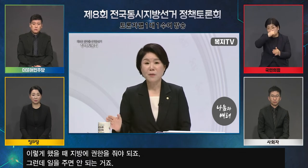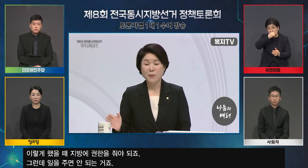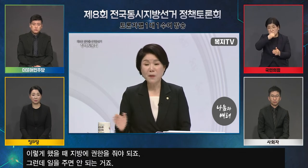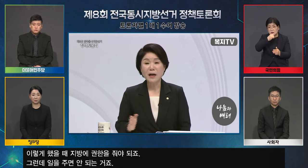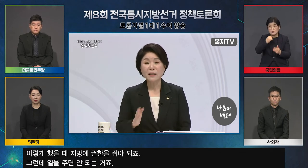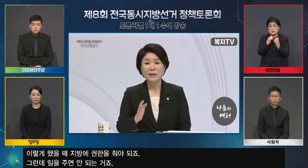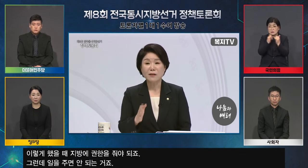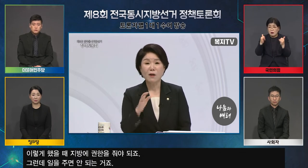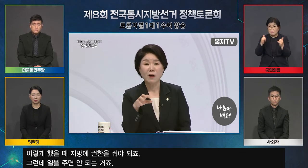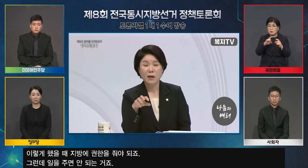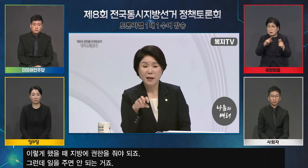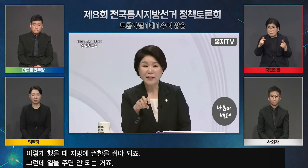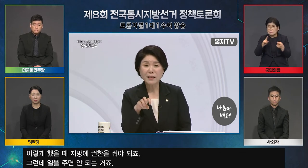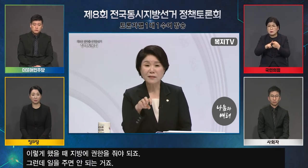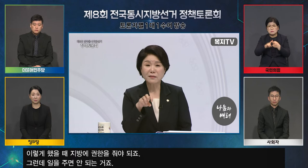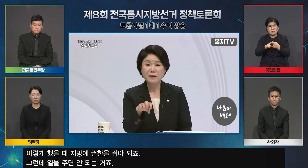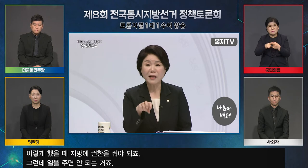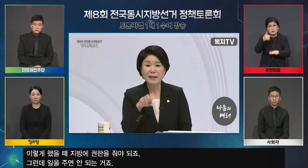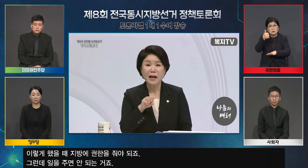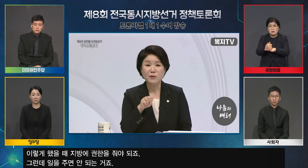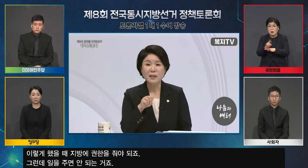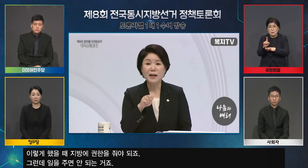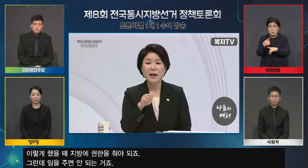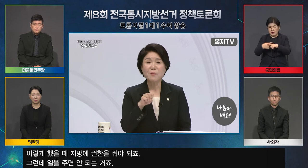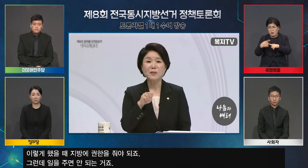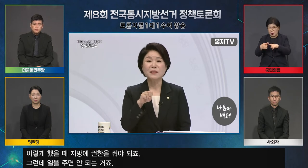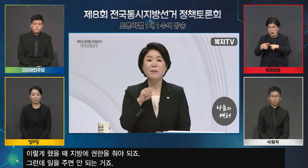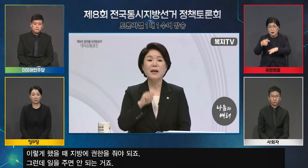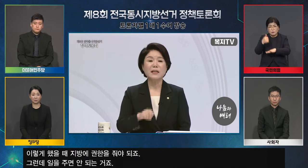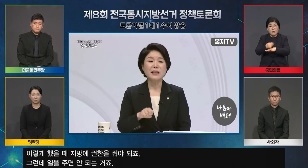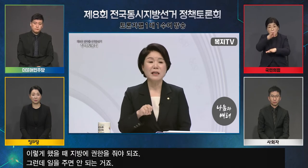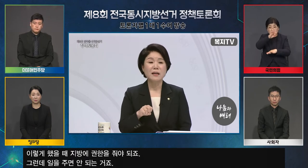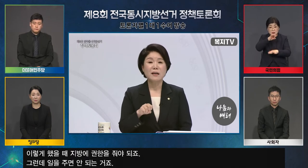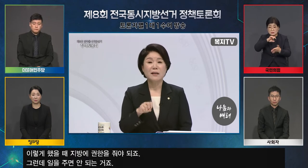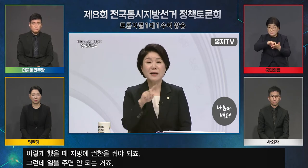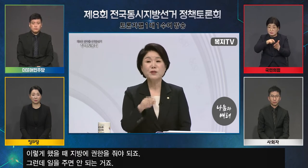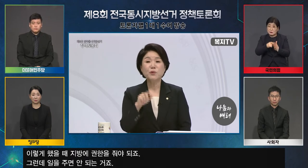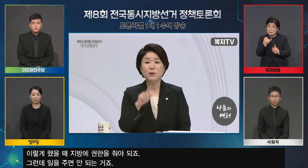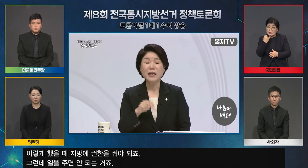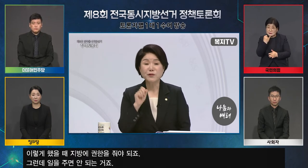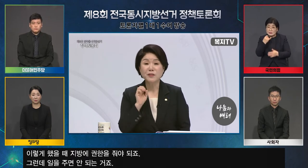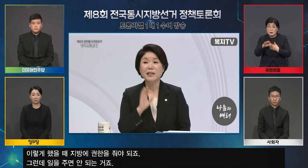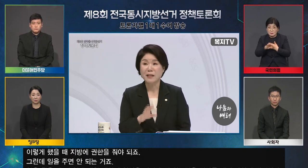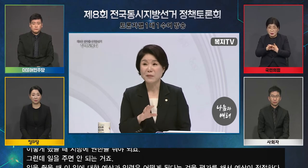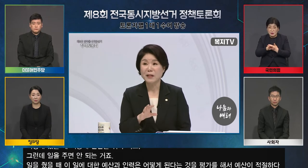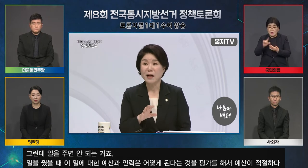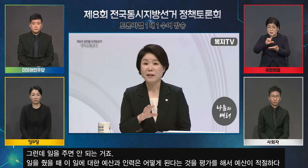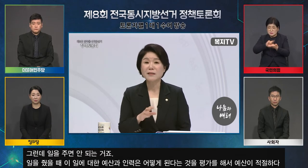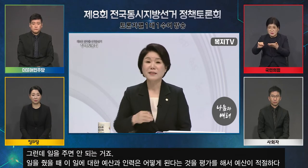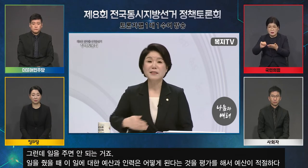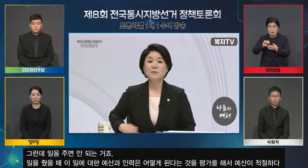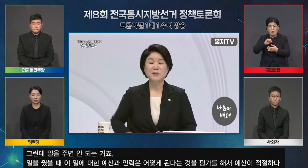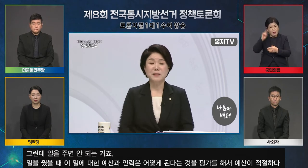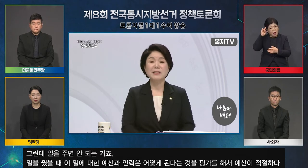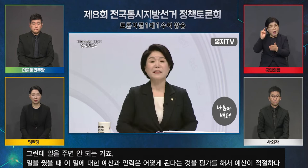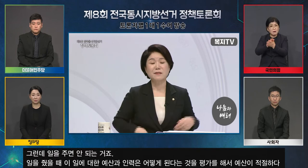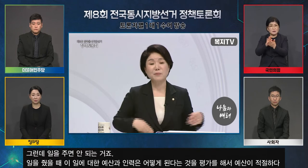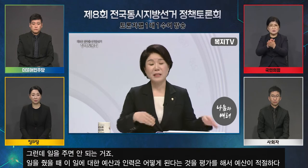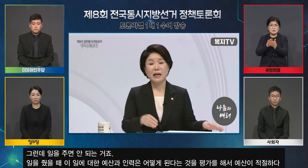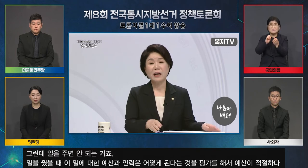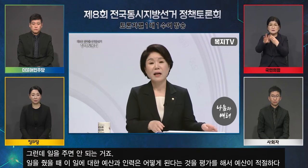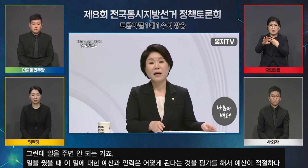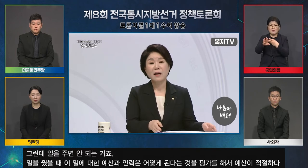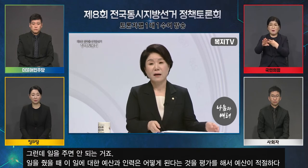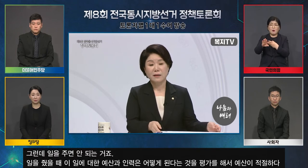것을 평가를 해서 예산이 적절하다고 생각하면 지방이 예수노를 할 수 있어야 됩니다. 그런데 지금은 그렇지